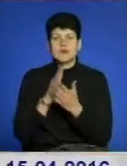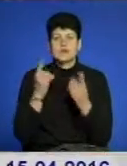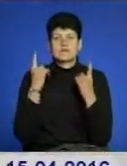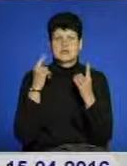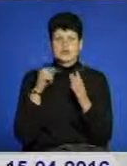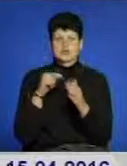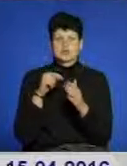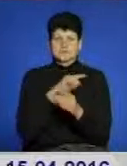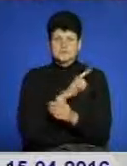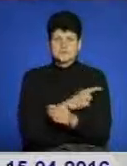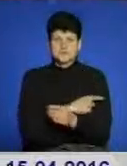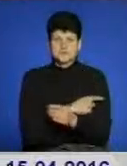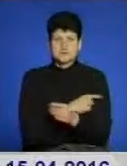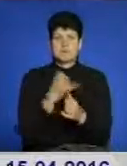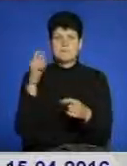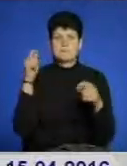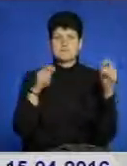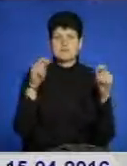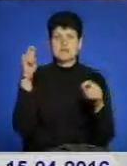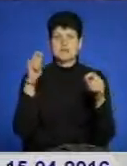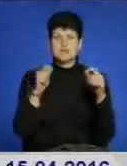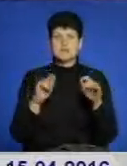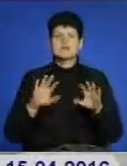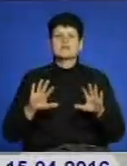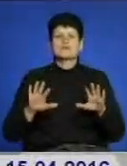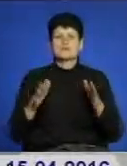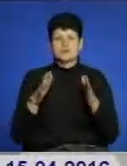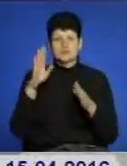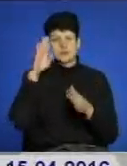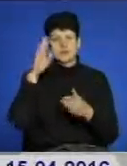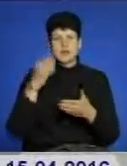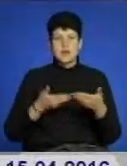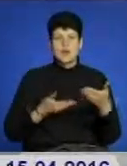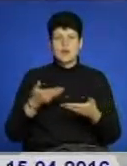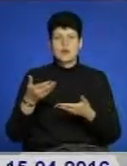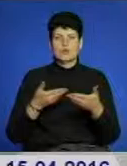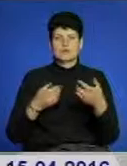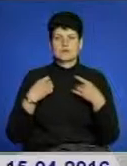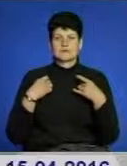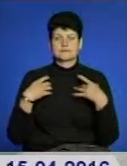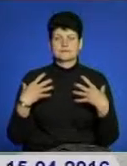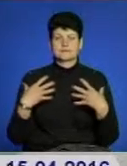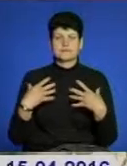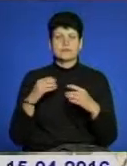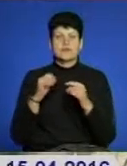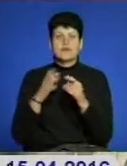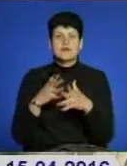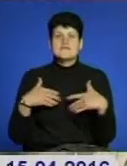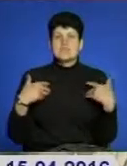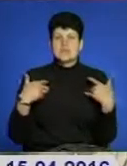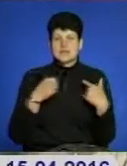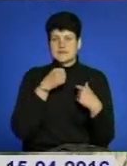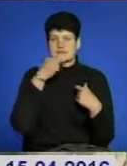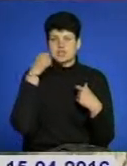вагу. Ось нарешті екіпажі прибули. Трохи втомлені чоловіки крокують на святковій урочистості. Вітання від